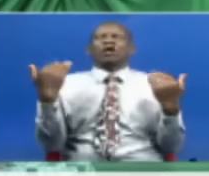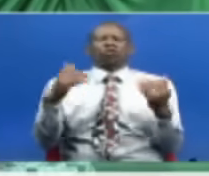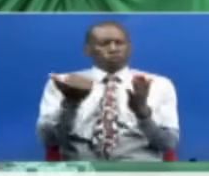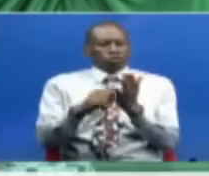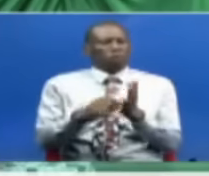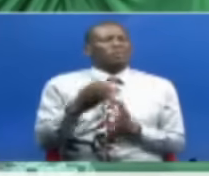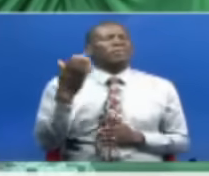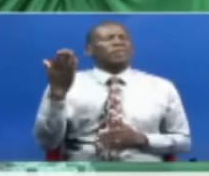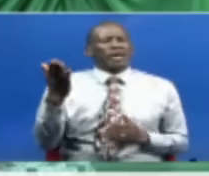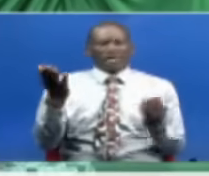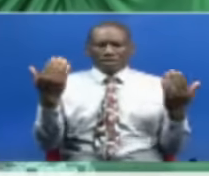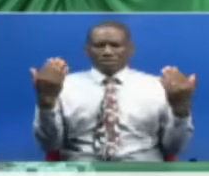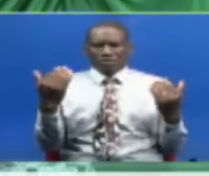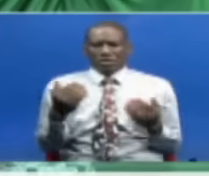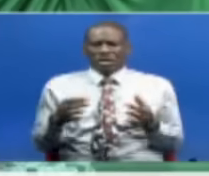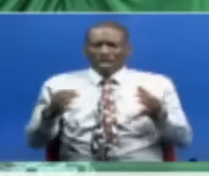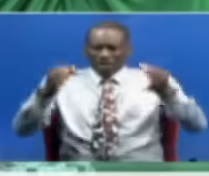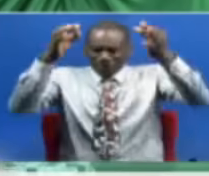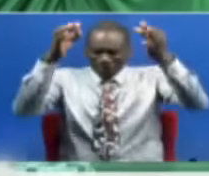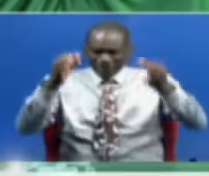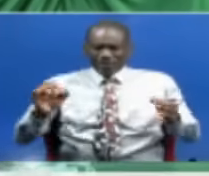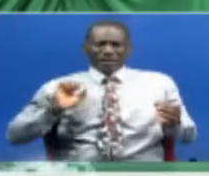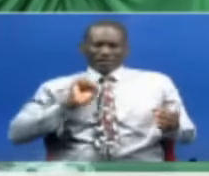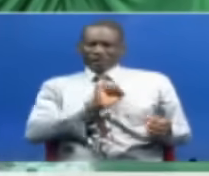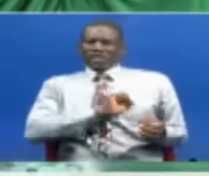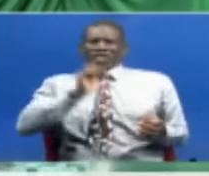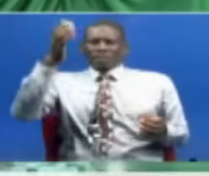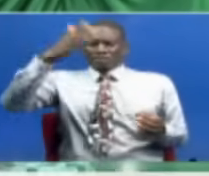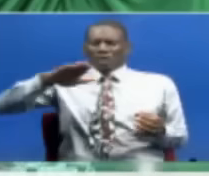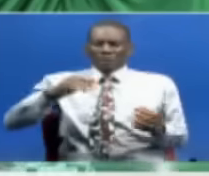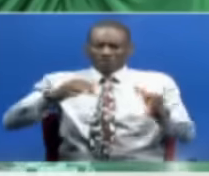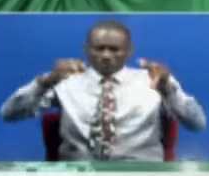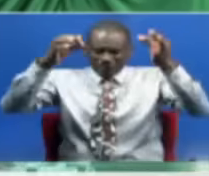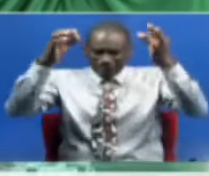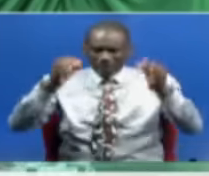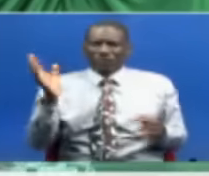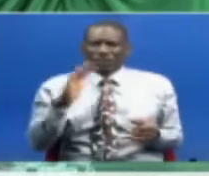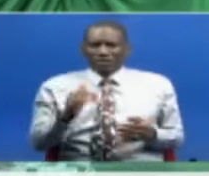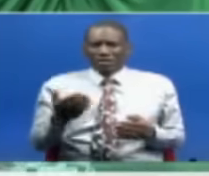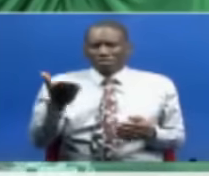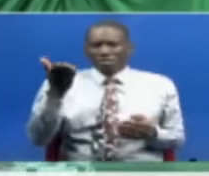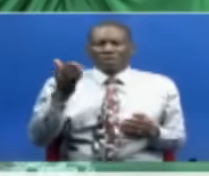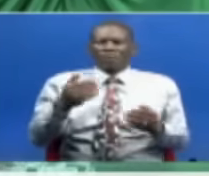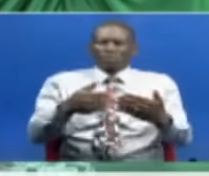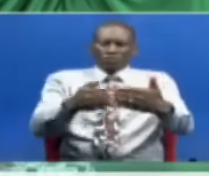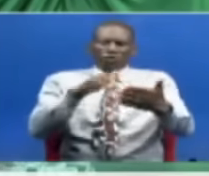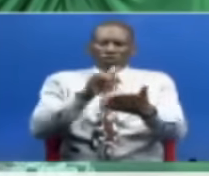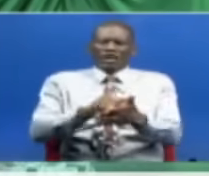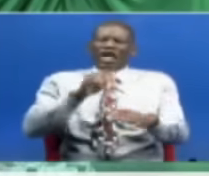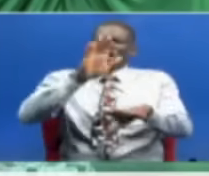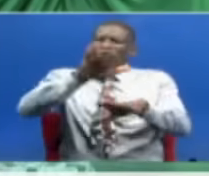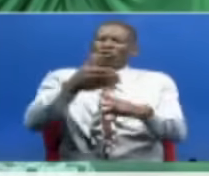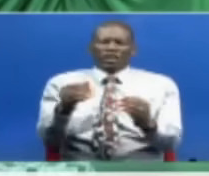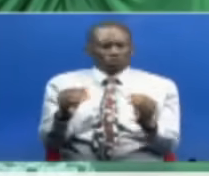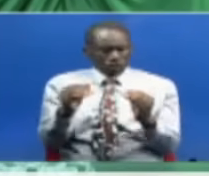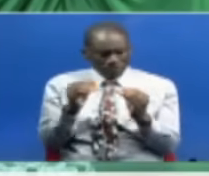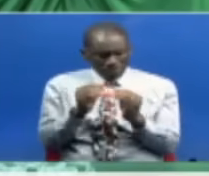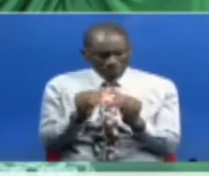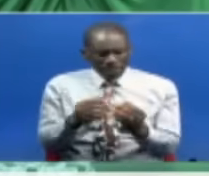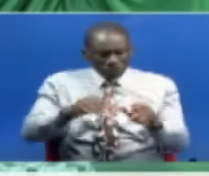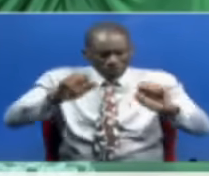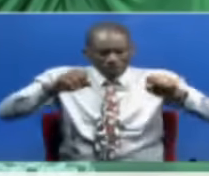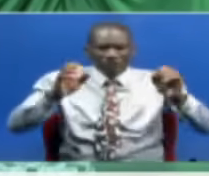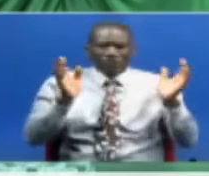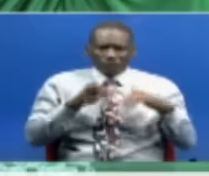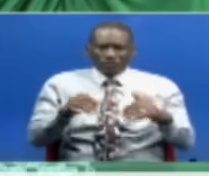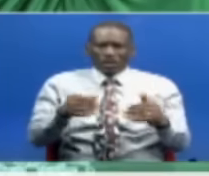matatizo, imeamuliwa pale kwa Senate. Nilikuwa pale mbele, nimewaita tukaelewana,